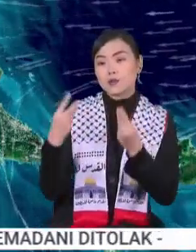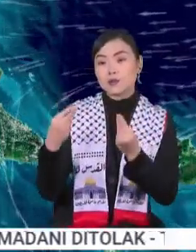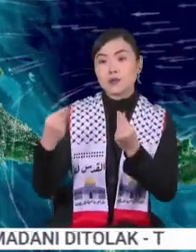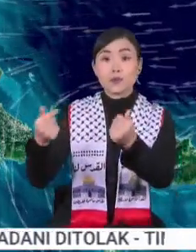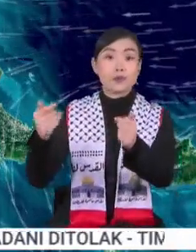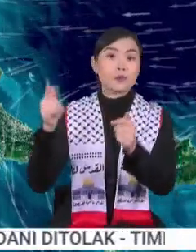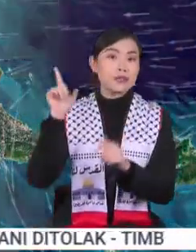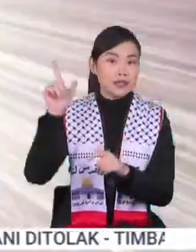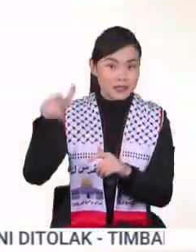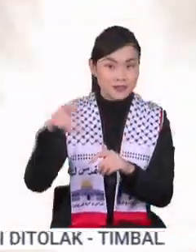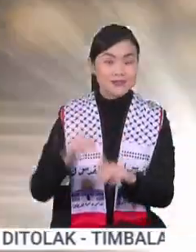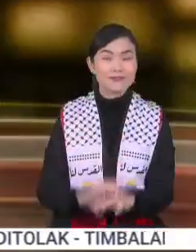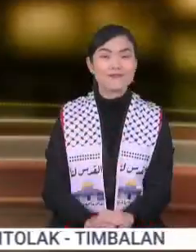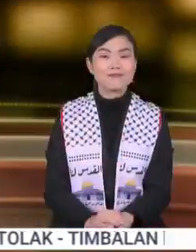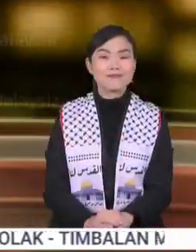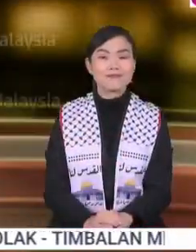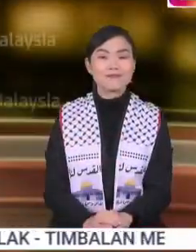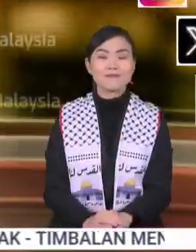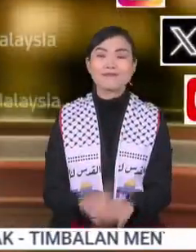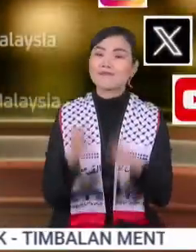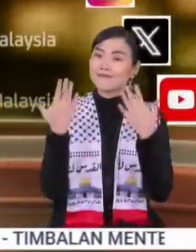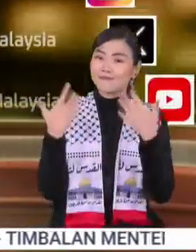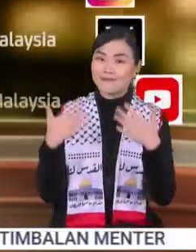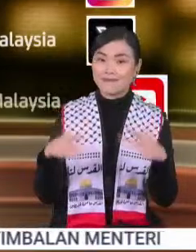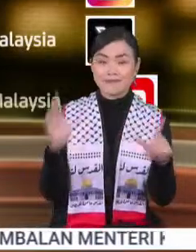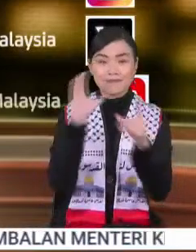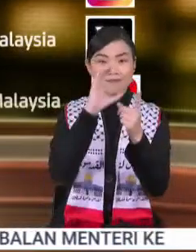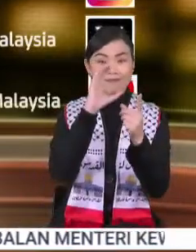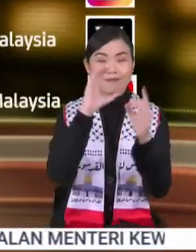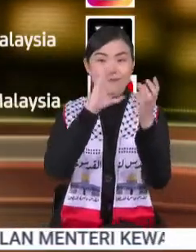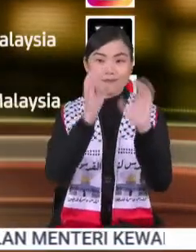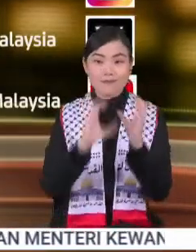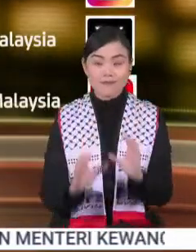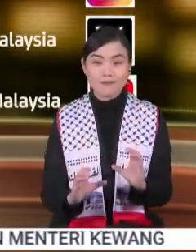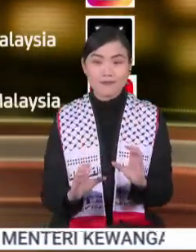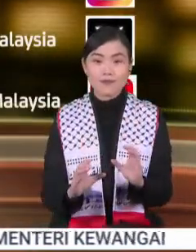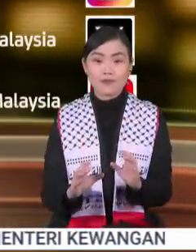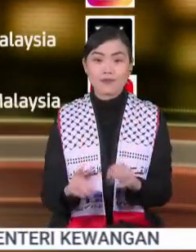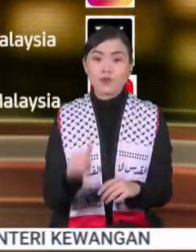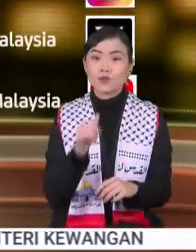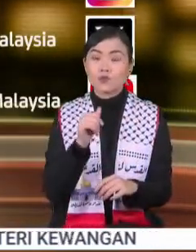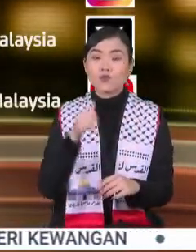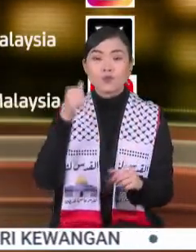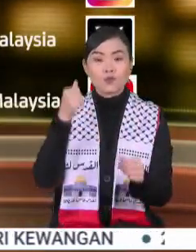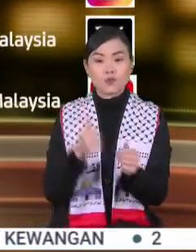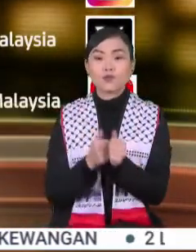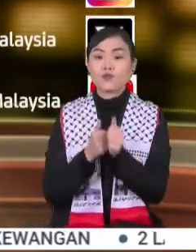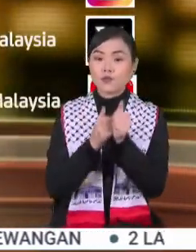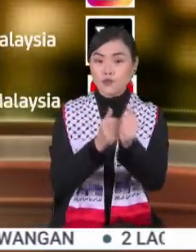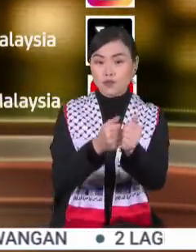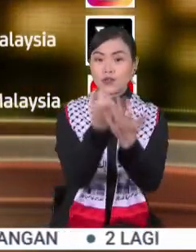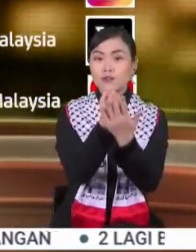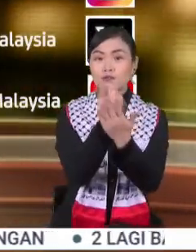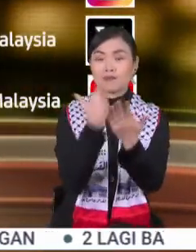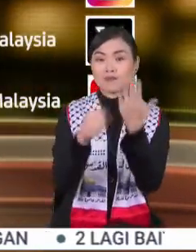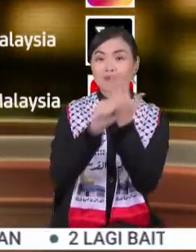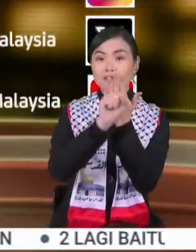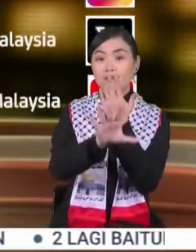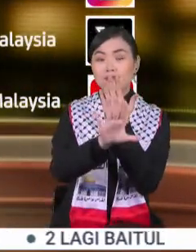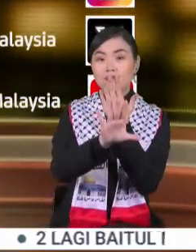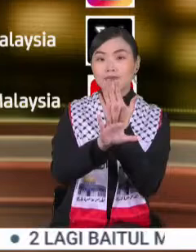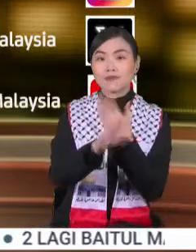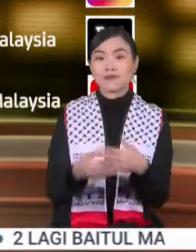sekitar awal malam nanti Baiklah itu saja lap cuaca untuk hari ini jangan lupa untuk ikuti kami di laman sesawang